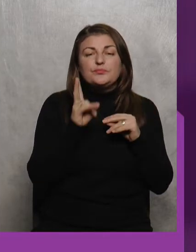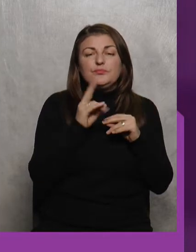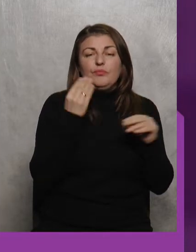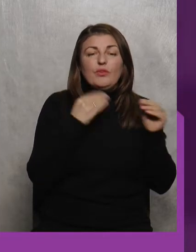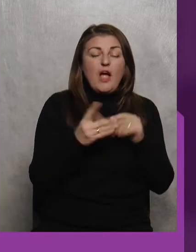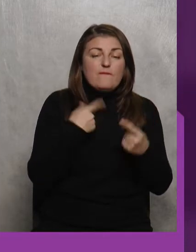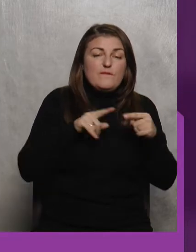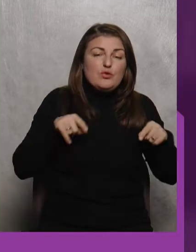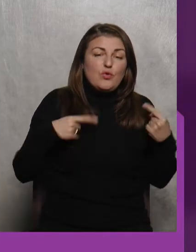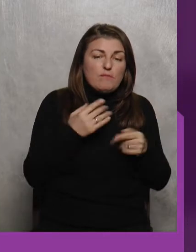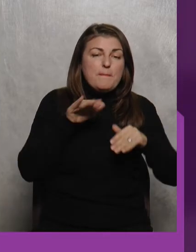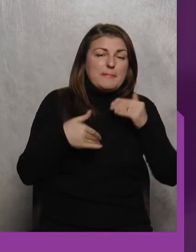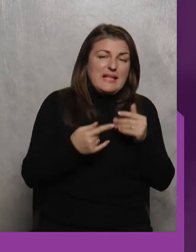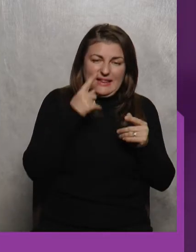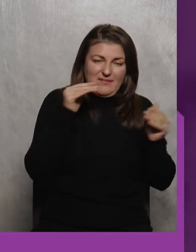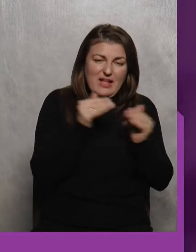хто краще відновлюється після